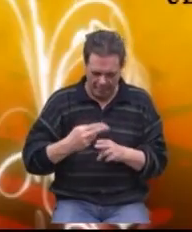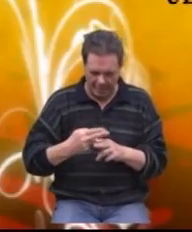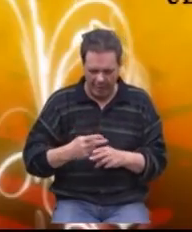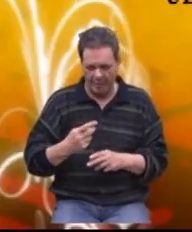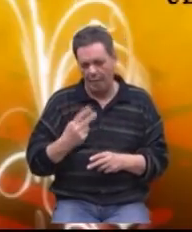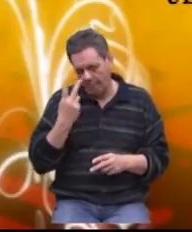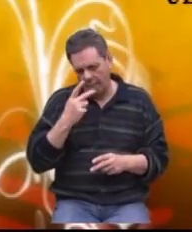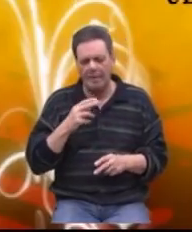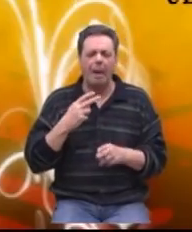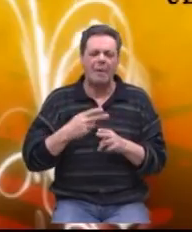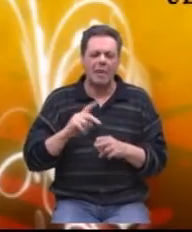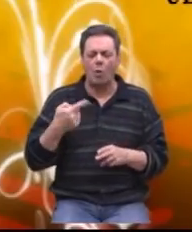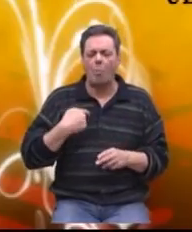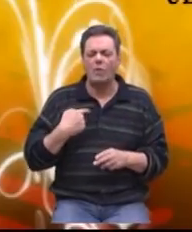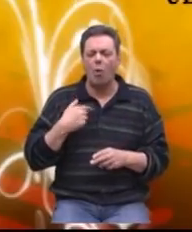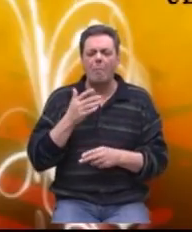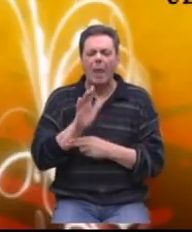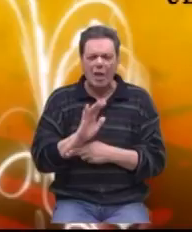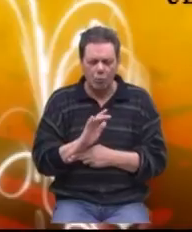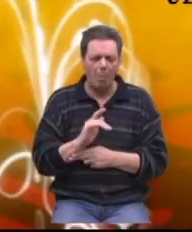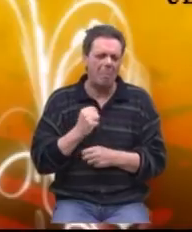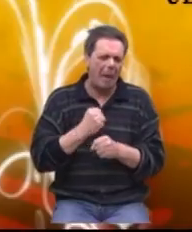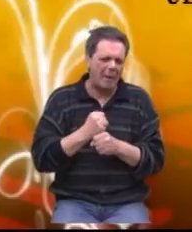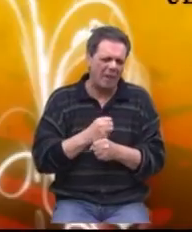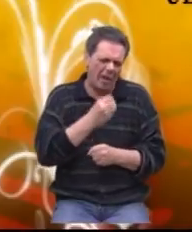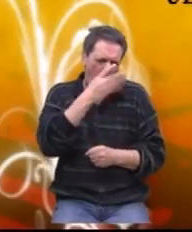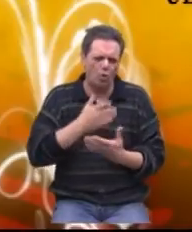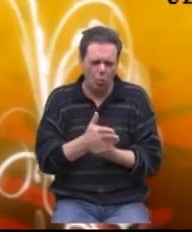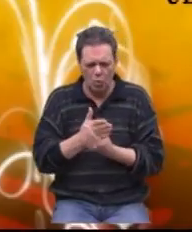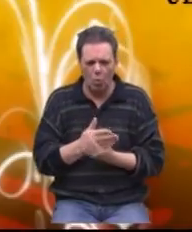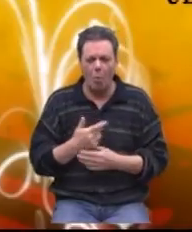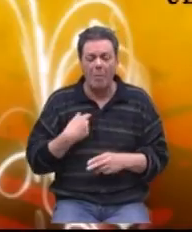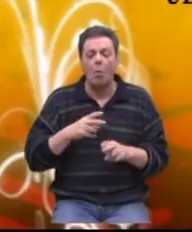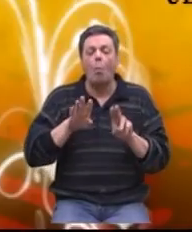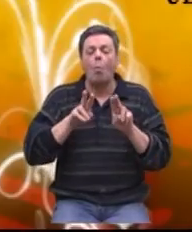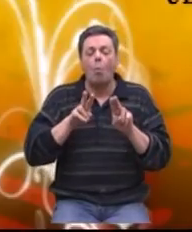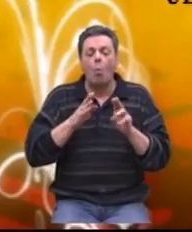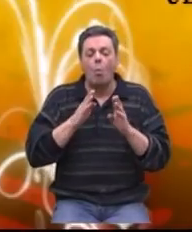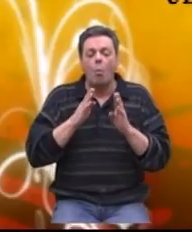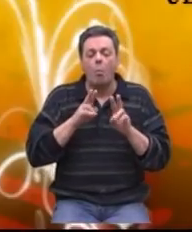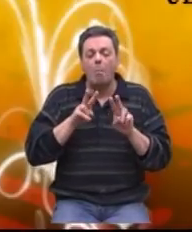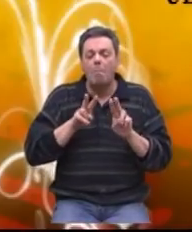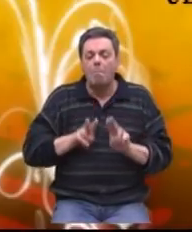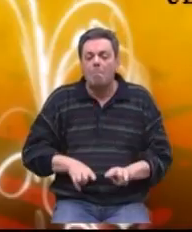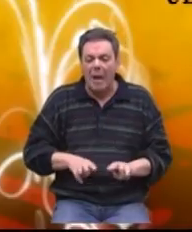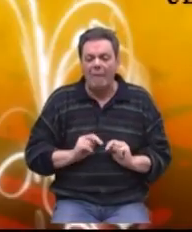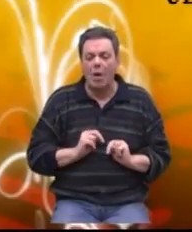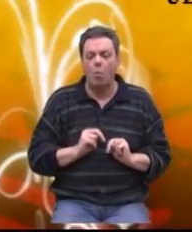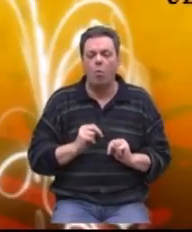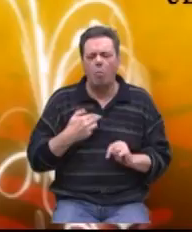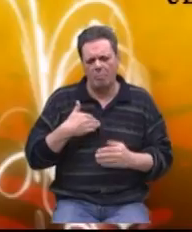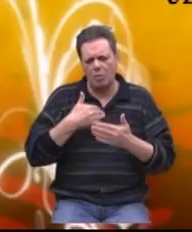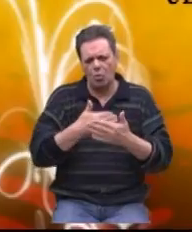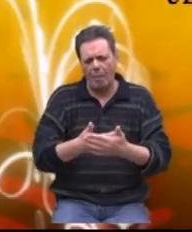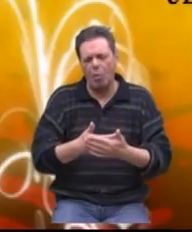da pacijentu ne bismo svojim nastupom učinili medvjeđu uslugu, mi zapravo u pravilu prema svakoj zaprimljenoj pritužbi stupamo